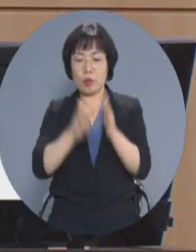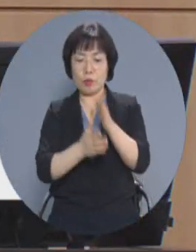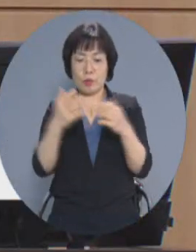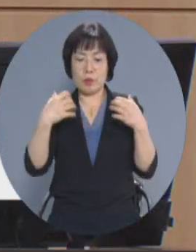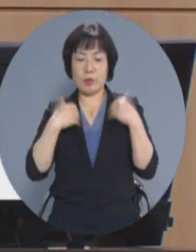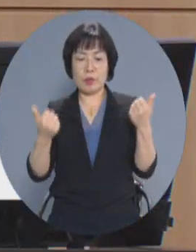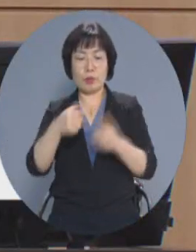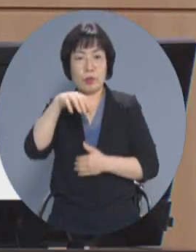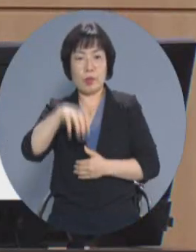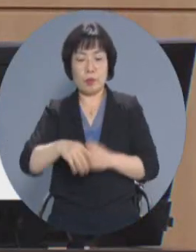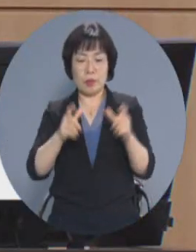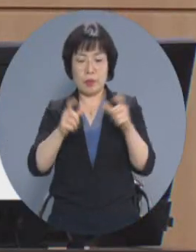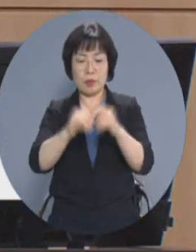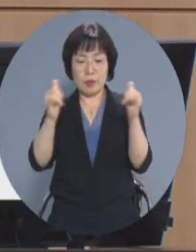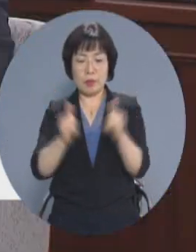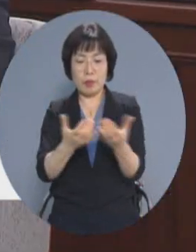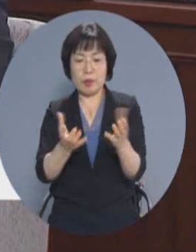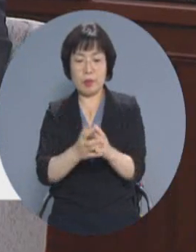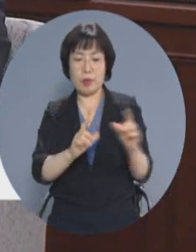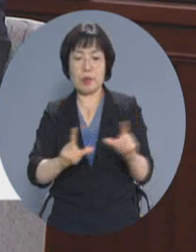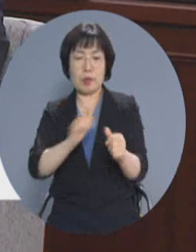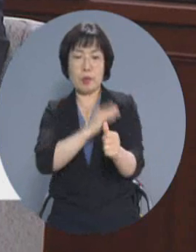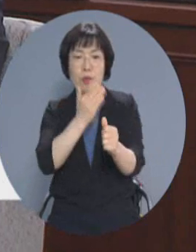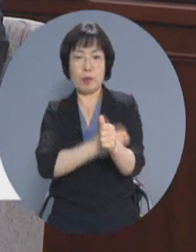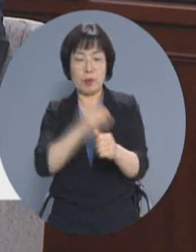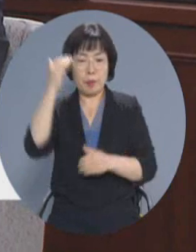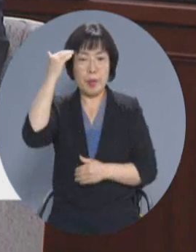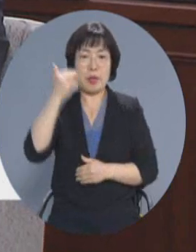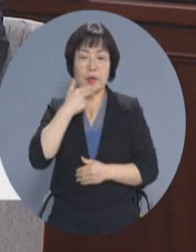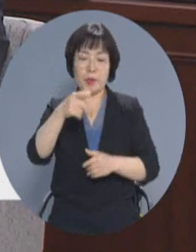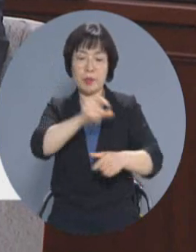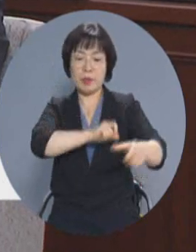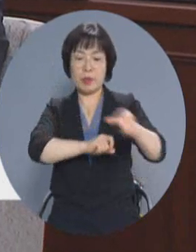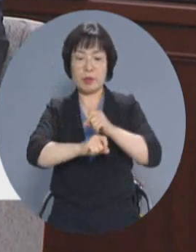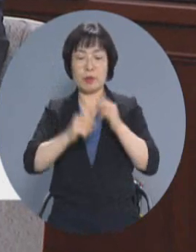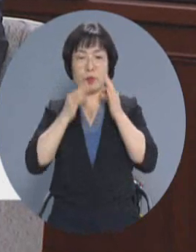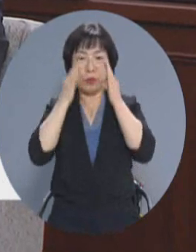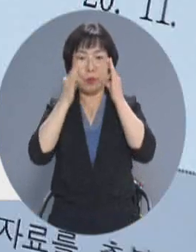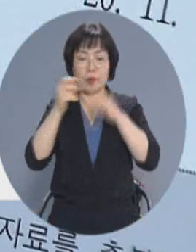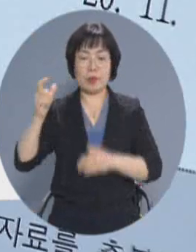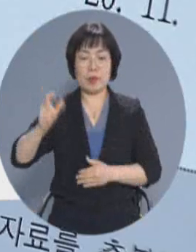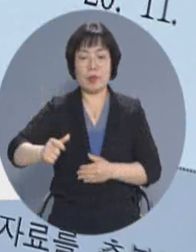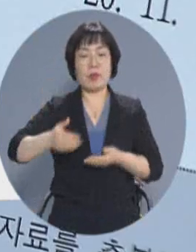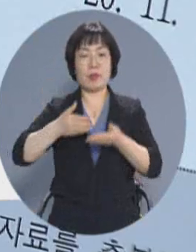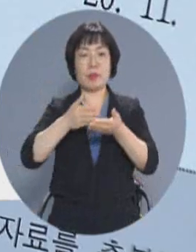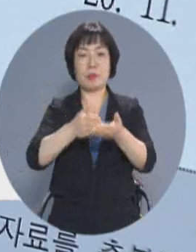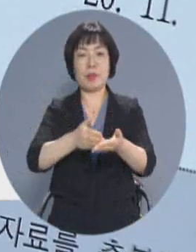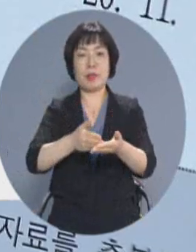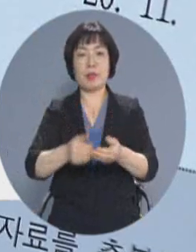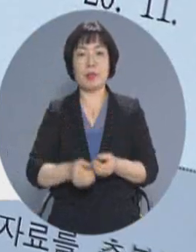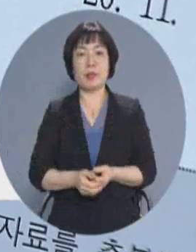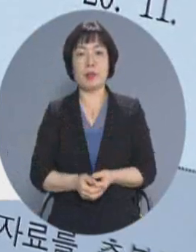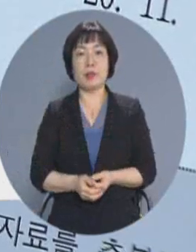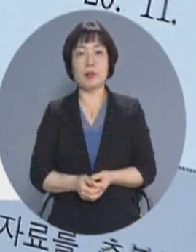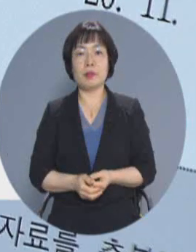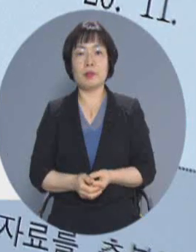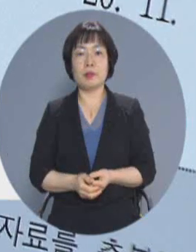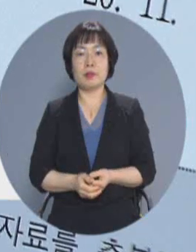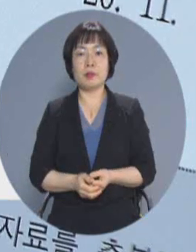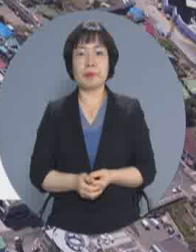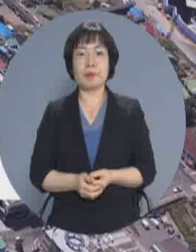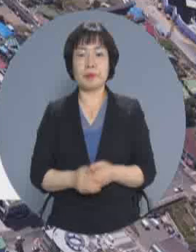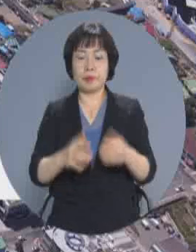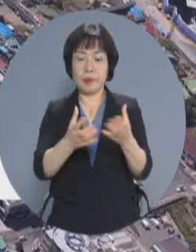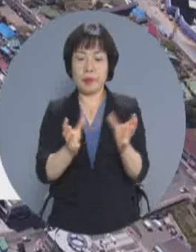여수시와 시의회는 주민들의 생활권이 침해되지 않도록 적극 나서줄 것을 강력히 요구한다고 밝혔습니다.